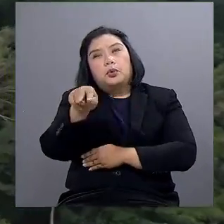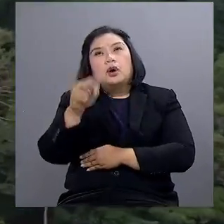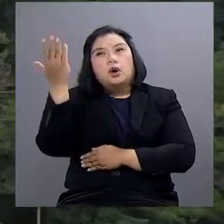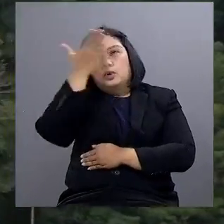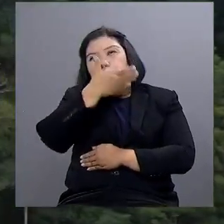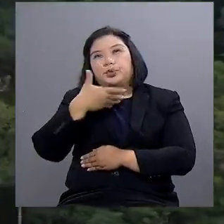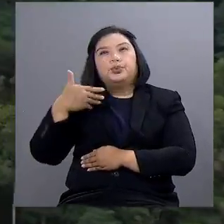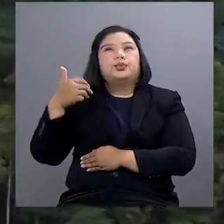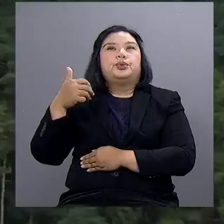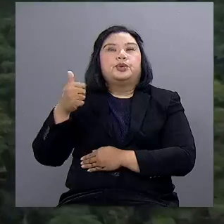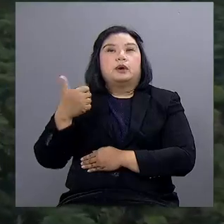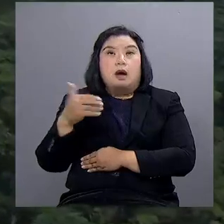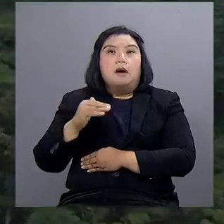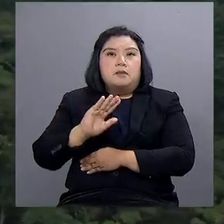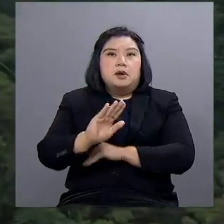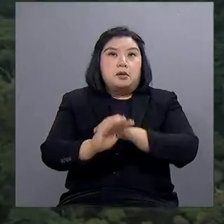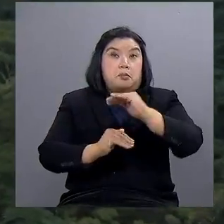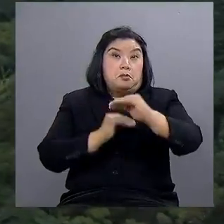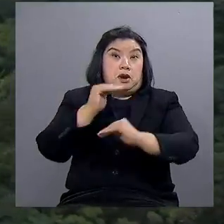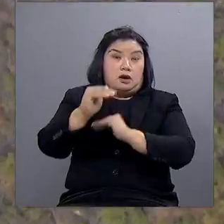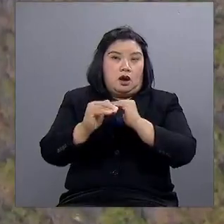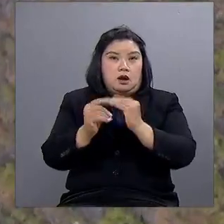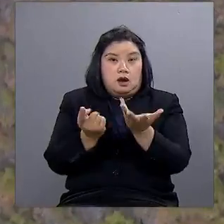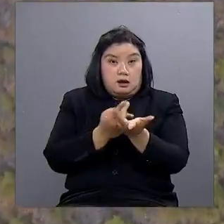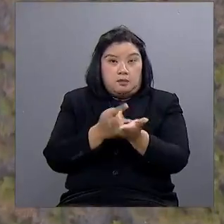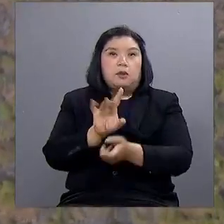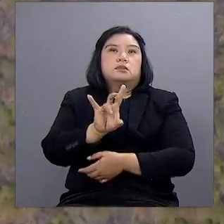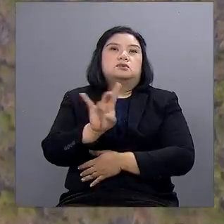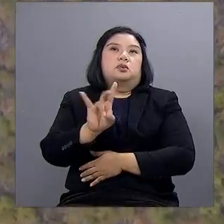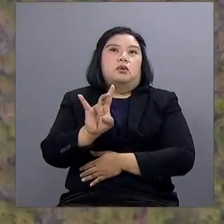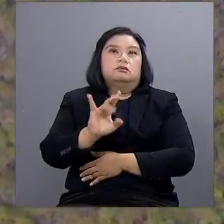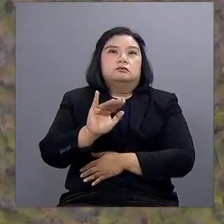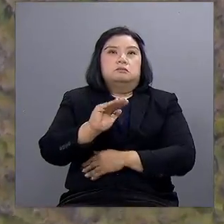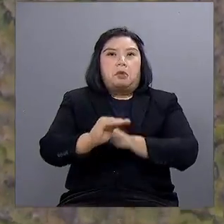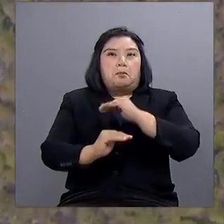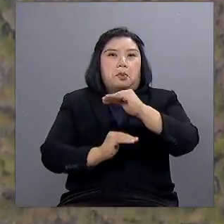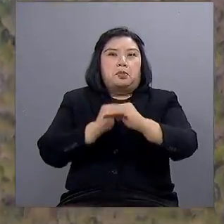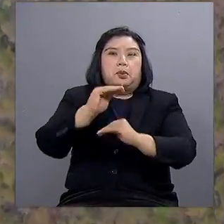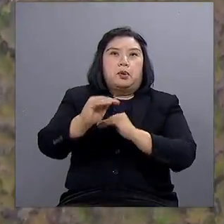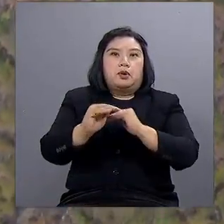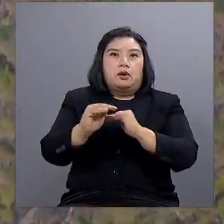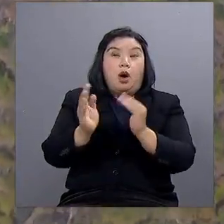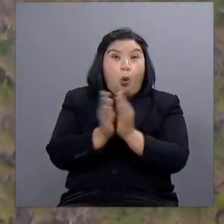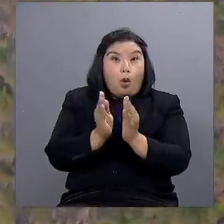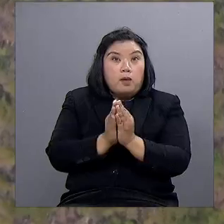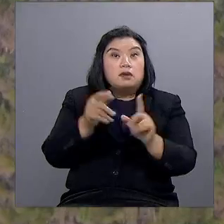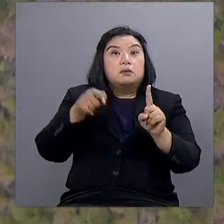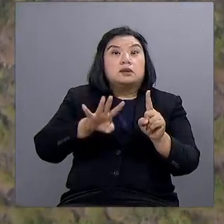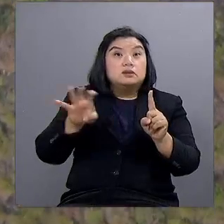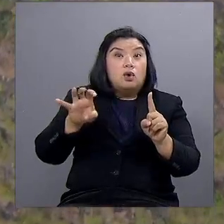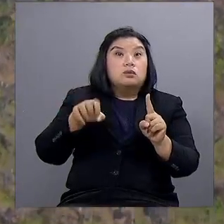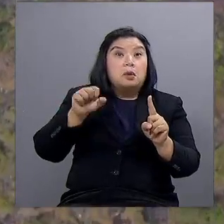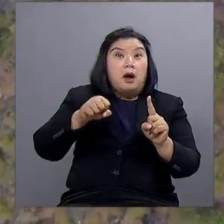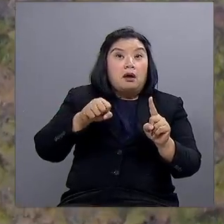และมีบันไดขึ้นลงนะครับ700ขั้น โอ้โห ขึ้นลงเนี่ยไม่แน่ใจว่า 1,400 เผาผ่านไปกี่กิโลแคลอรี ่ค่ะ น่าจะ